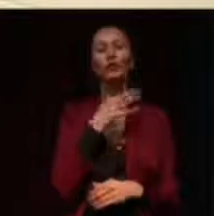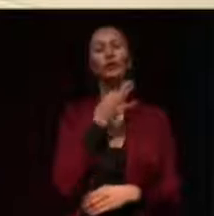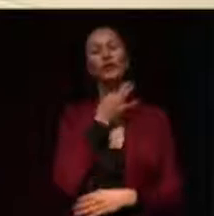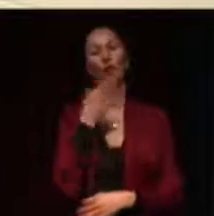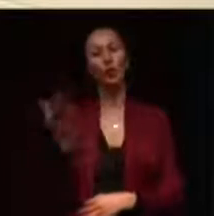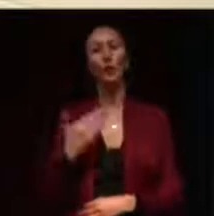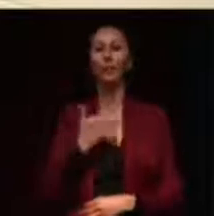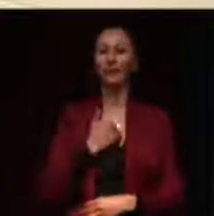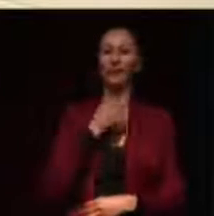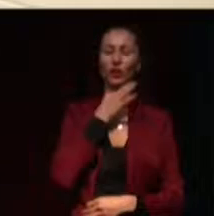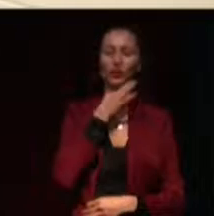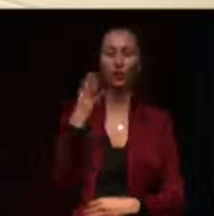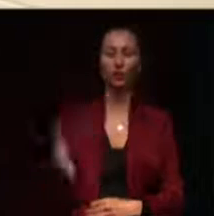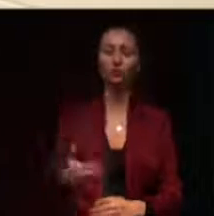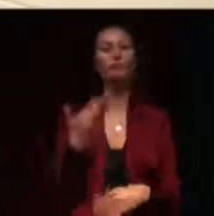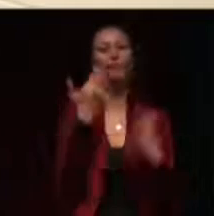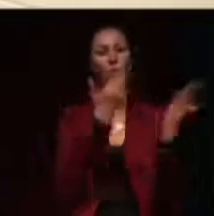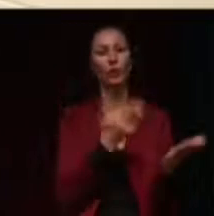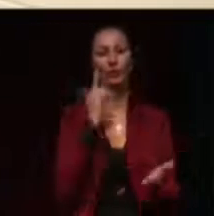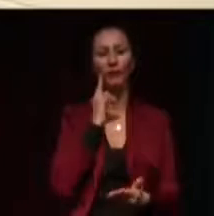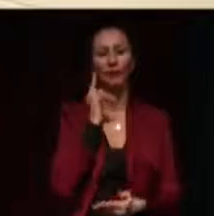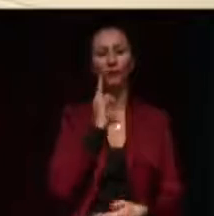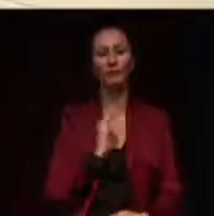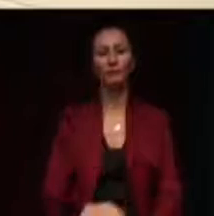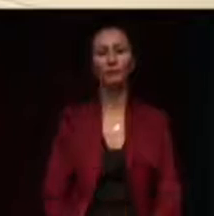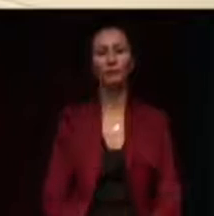Evet, biz teşekkür ediyoruz. Buyurun